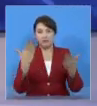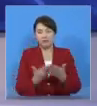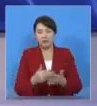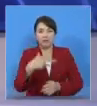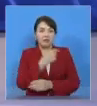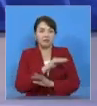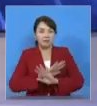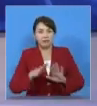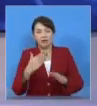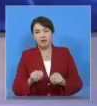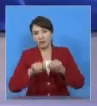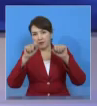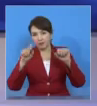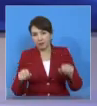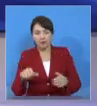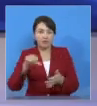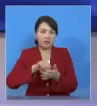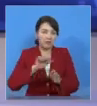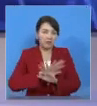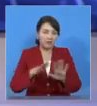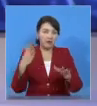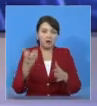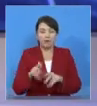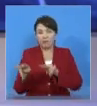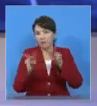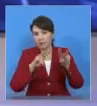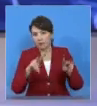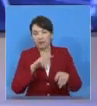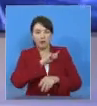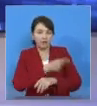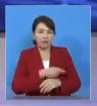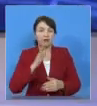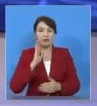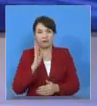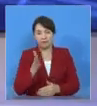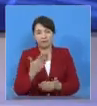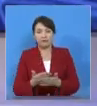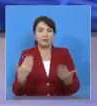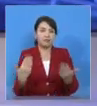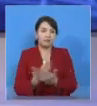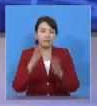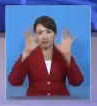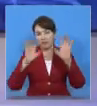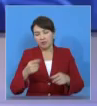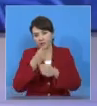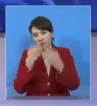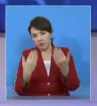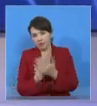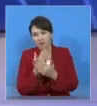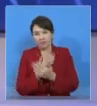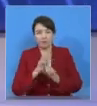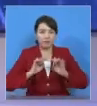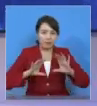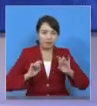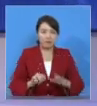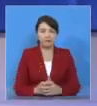екпе алмағандар мен ашық жобасына қатыспайтын сандарға бақылау сол қалпында қалмақ. Жаңа қаулының жаңалығын әріптесім Райгүл